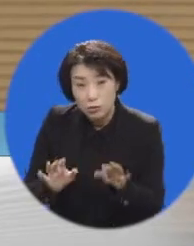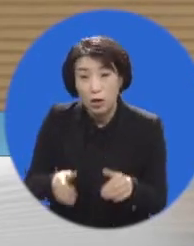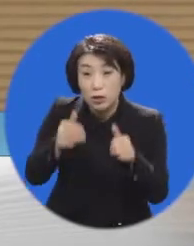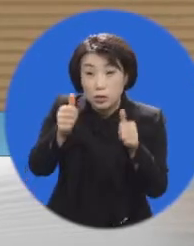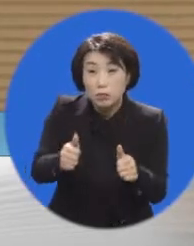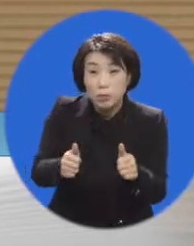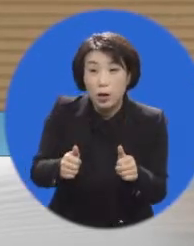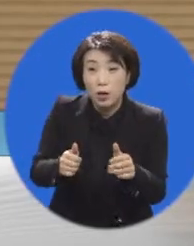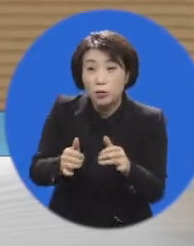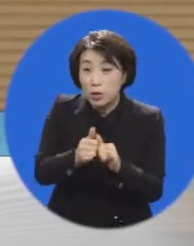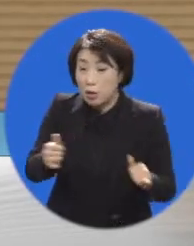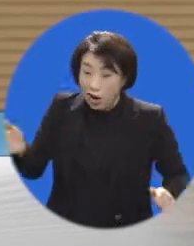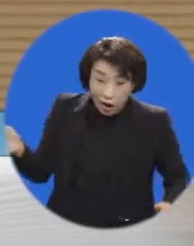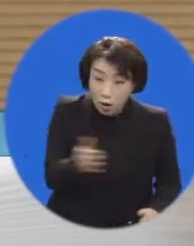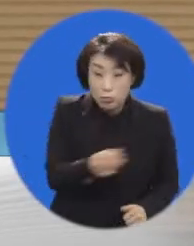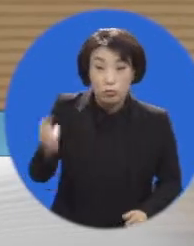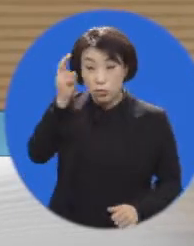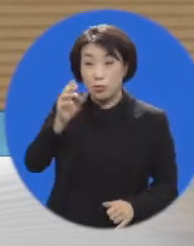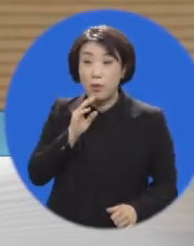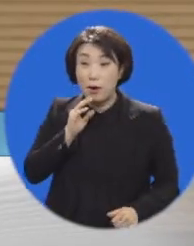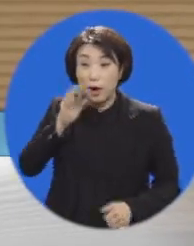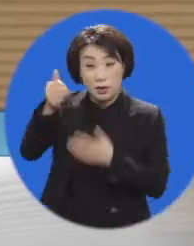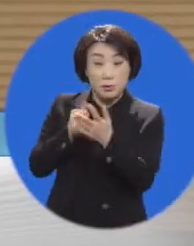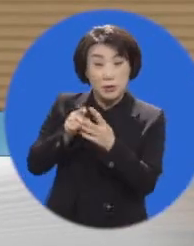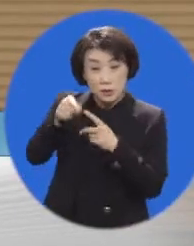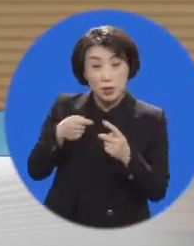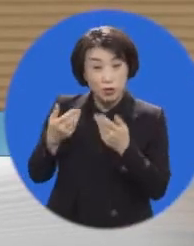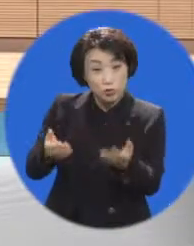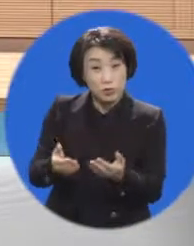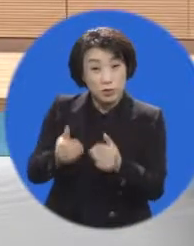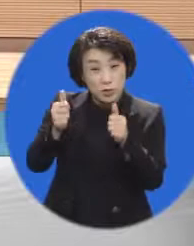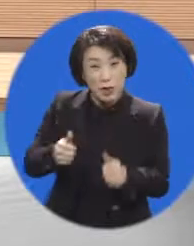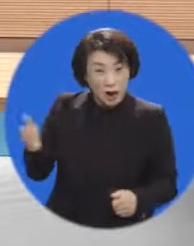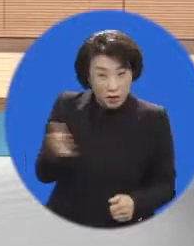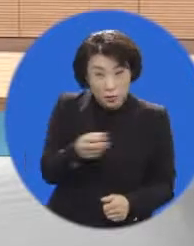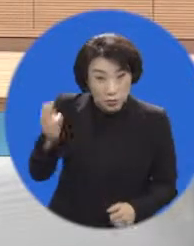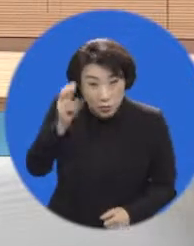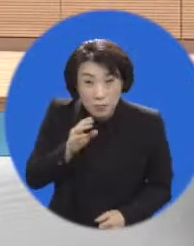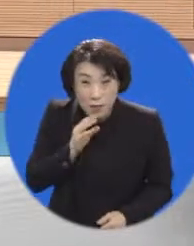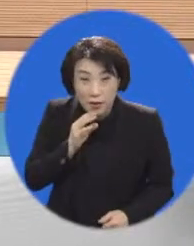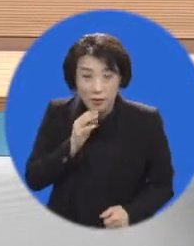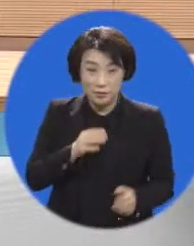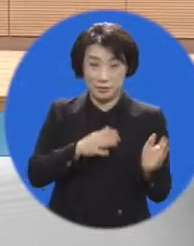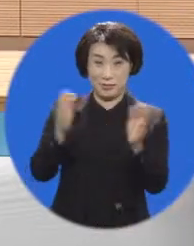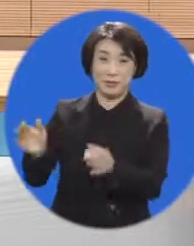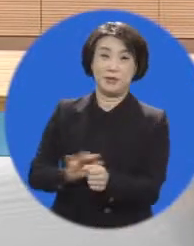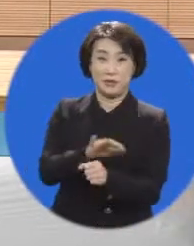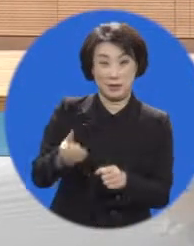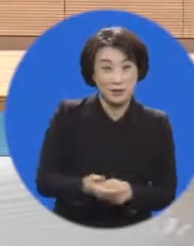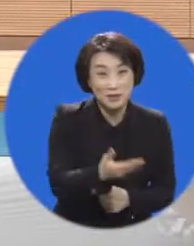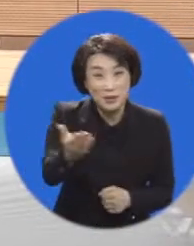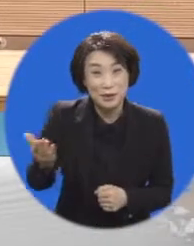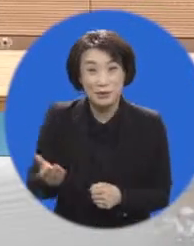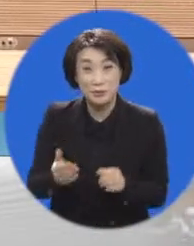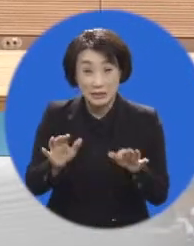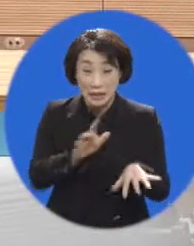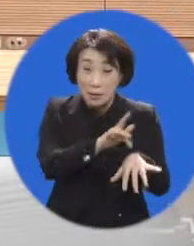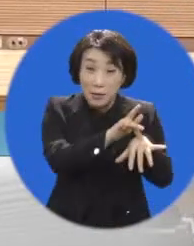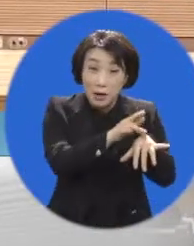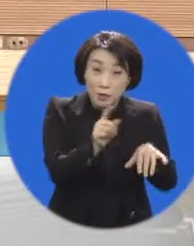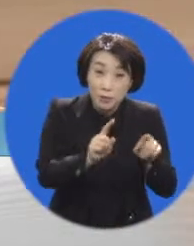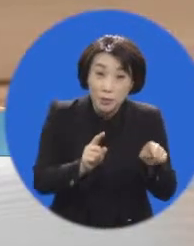심판받을 사람 하나도 없어. 하나님이 이해 오면. 사랑하는 여러분, 이